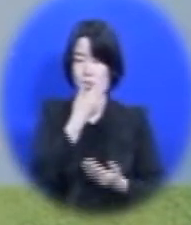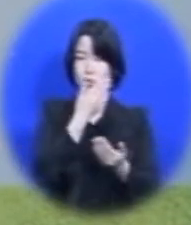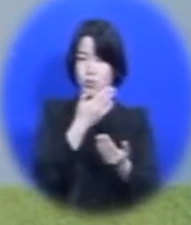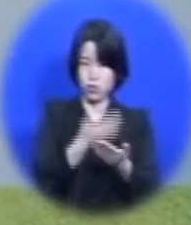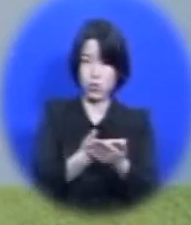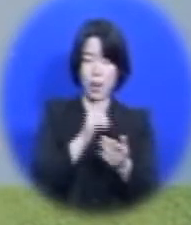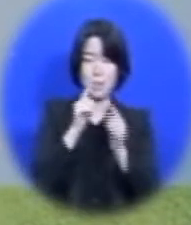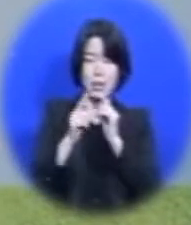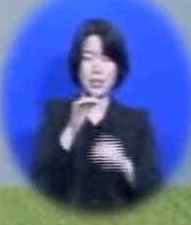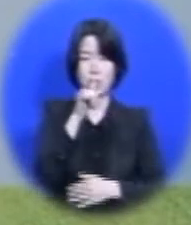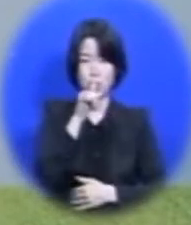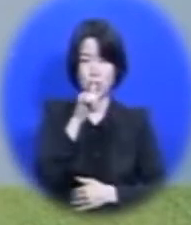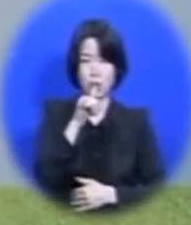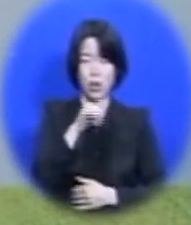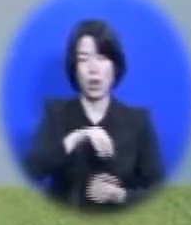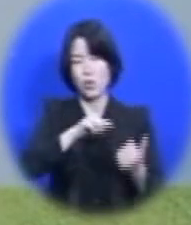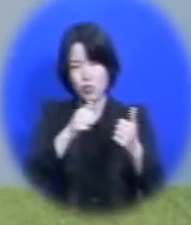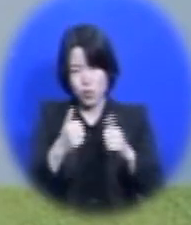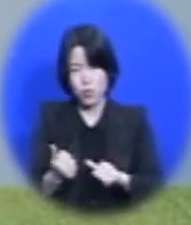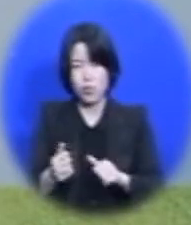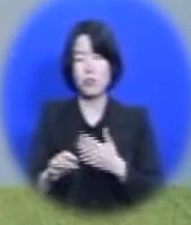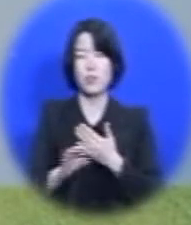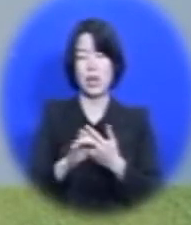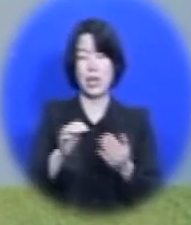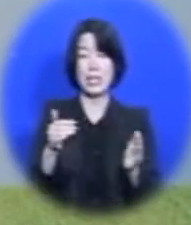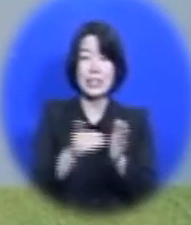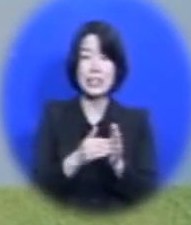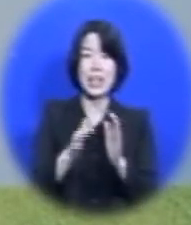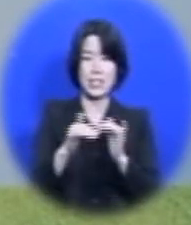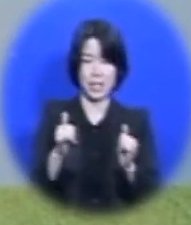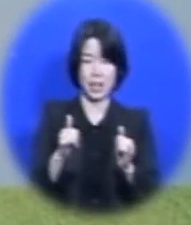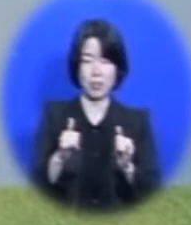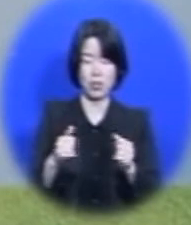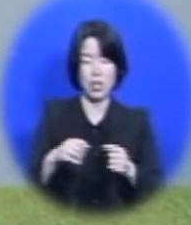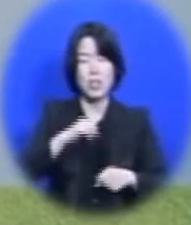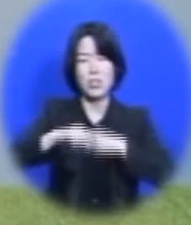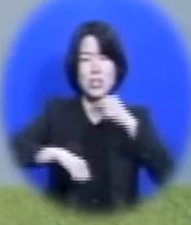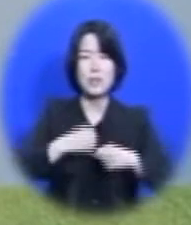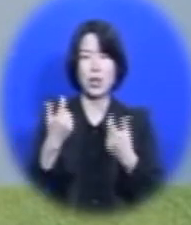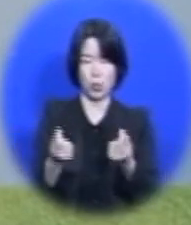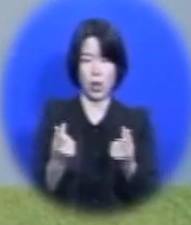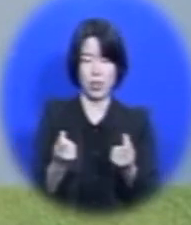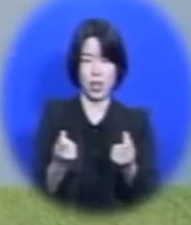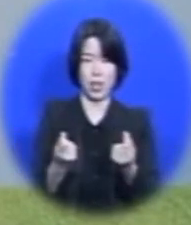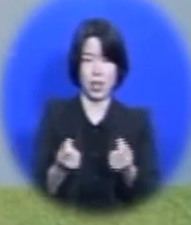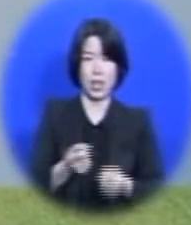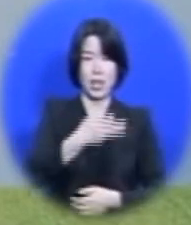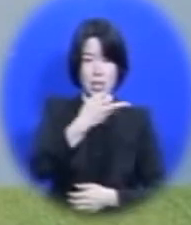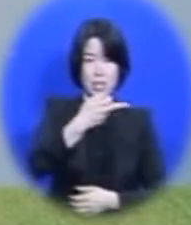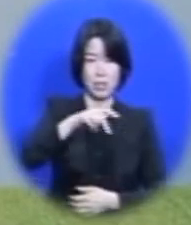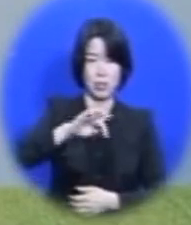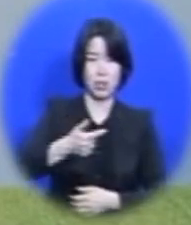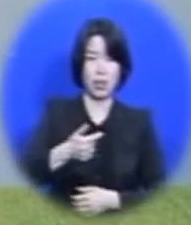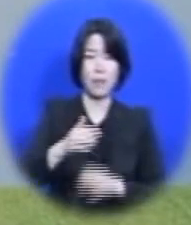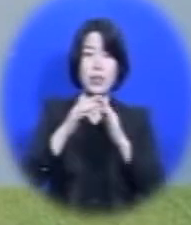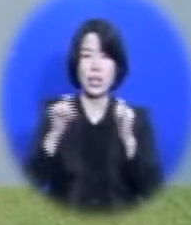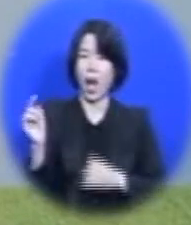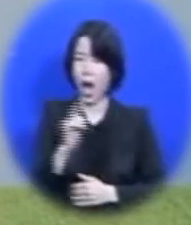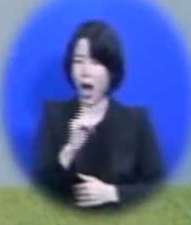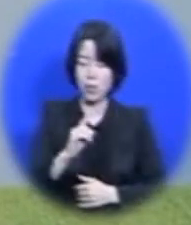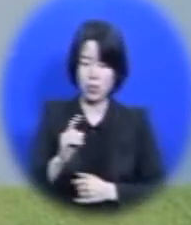하는데 죽으면 끝나는 사람은 사실 짐승과 같다는 겁니다. 12절에 사람이 제